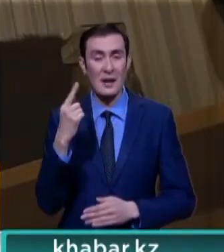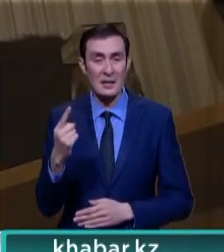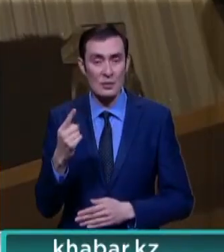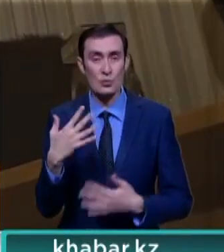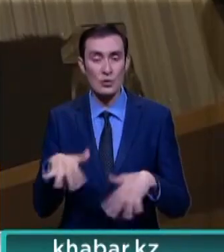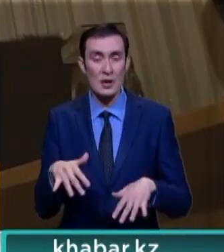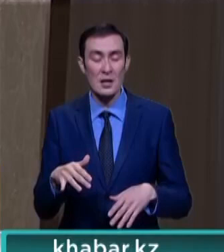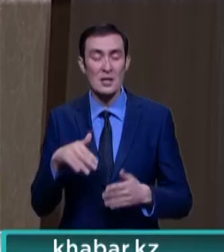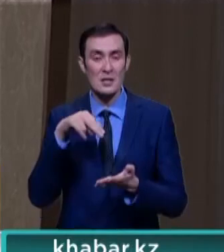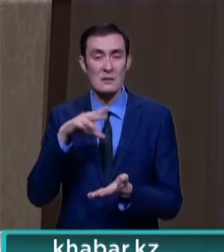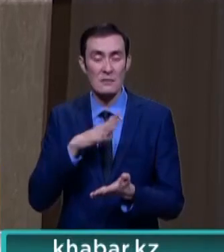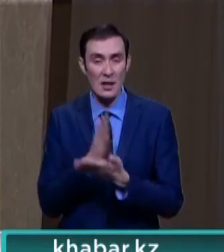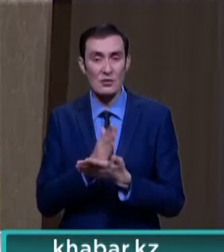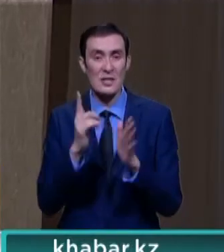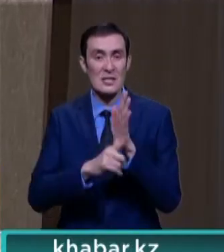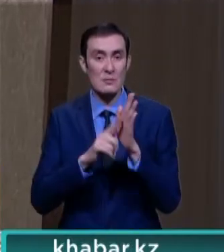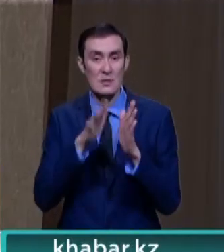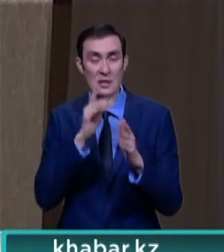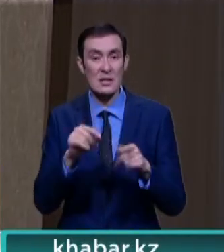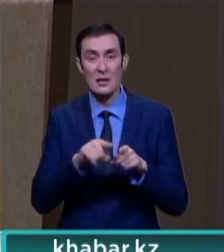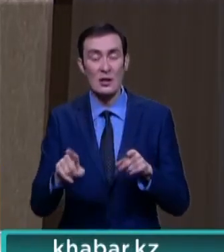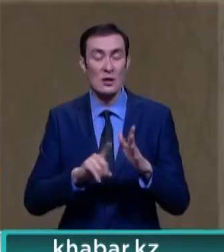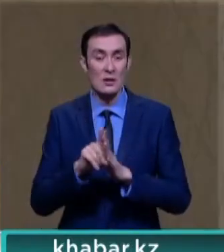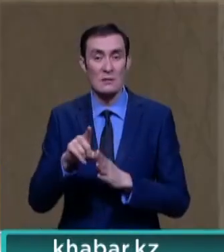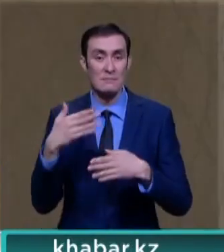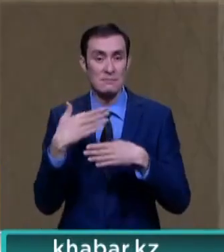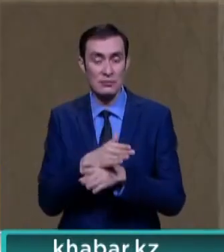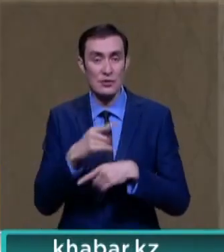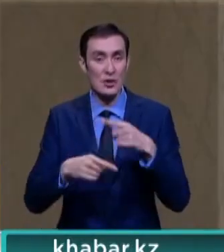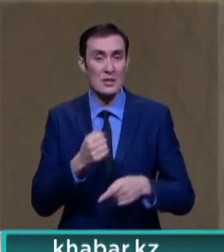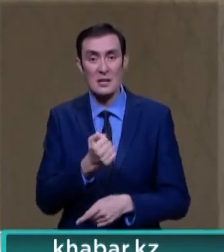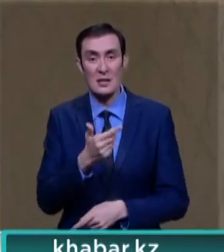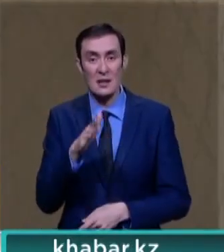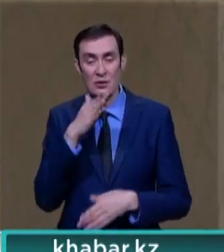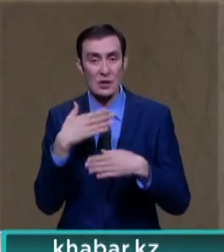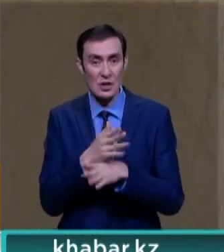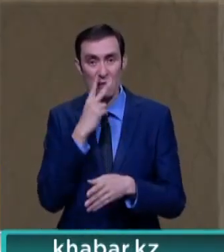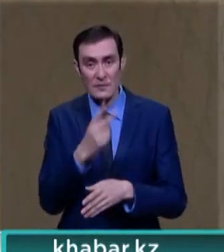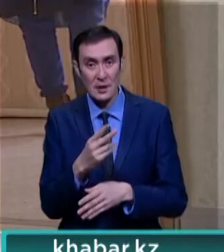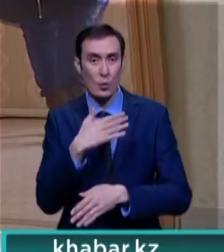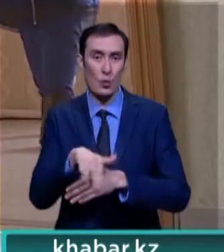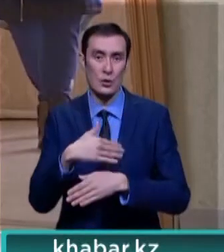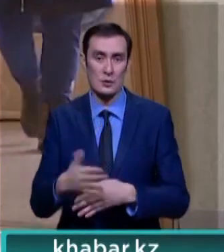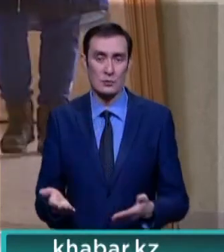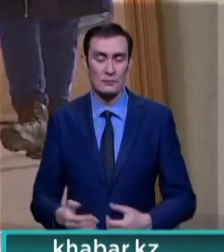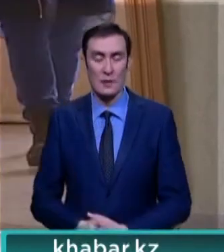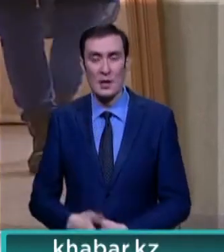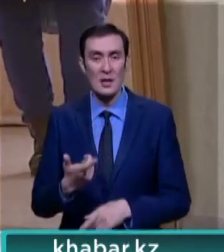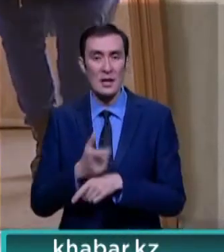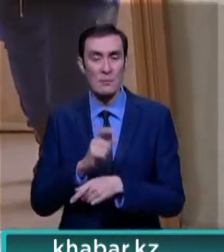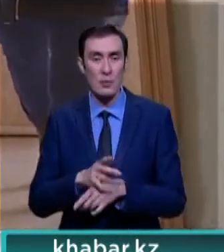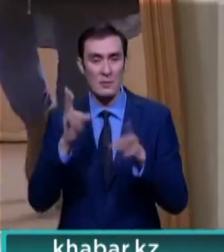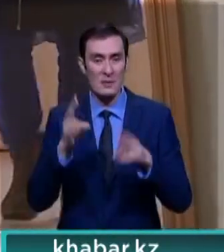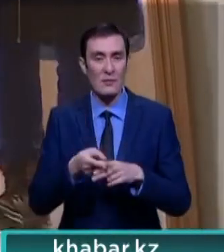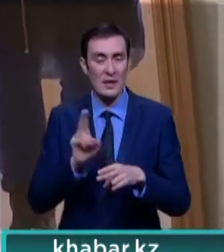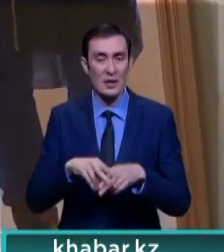крепко простоявший на земле 70 лет, буквально затрещал по швам. Через некоторые трещины уже видна улица. Наиболее пострадала в этом